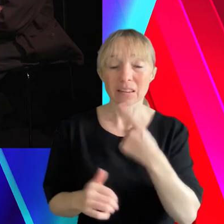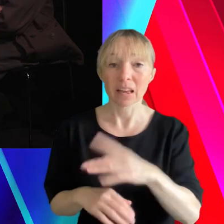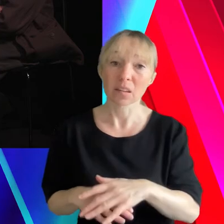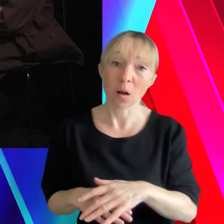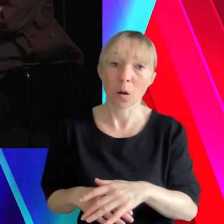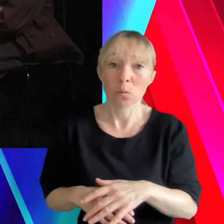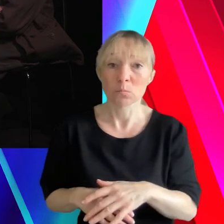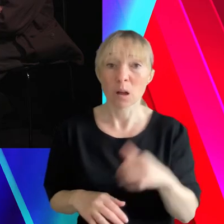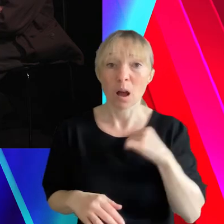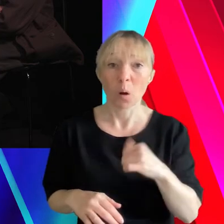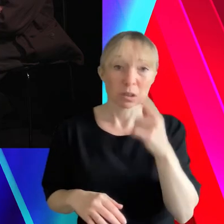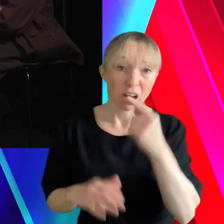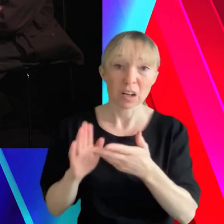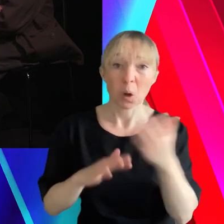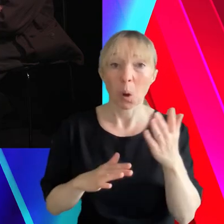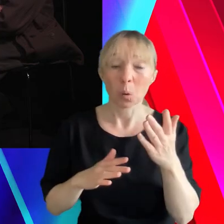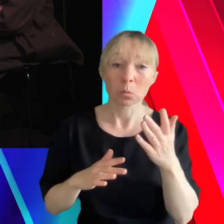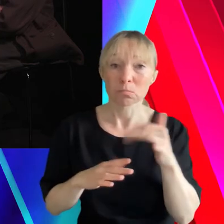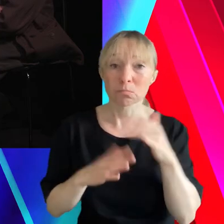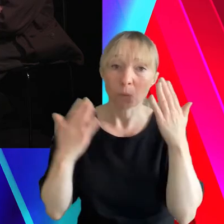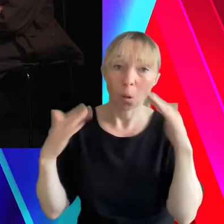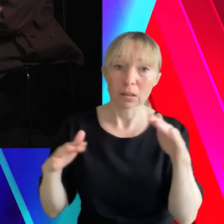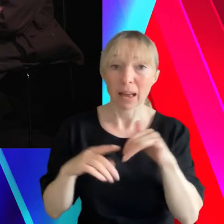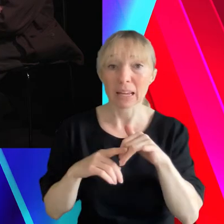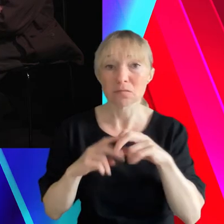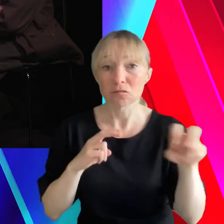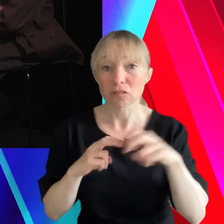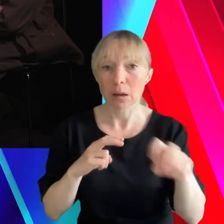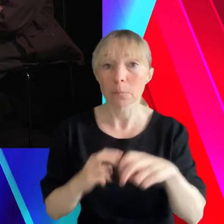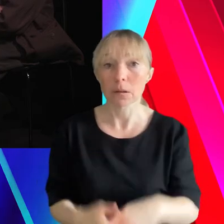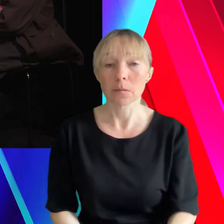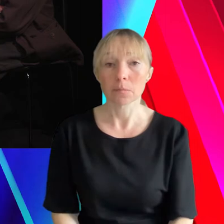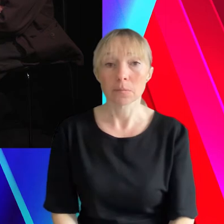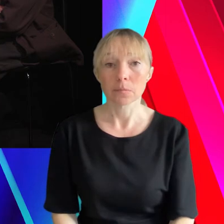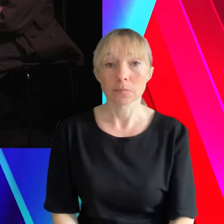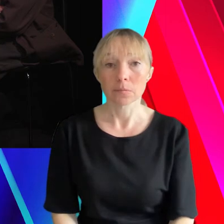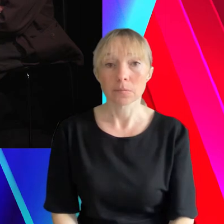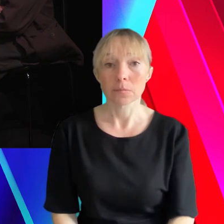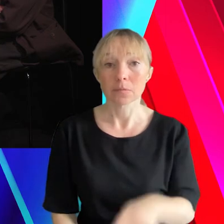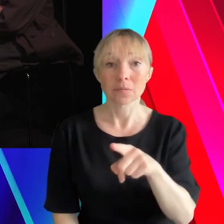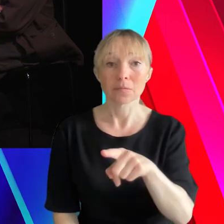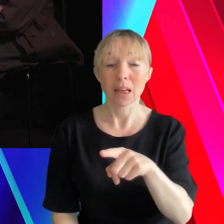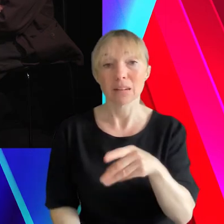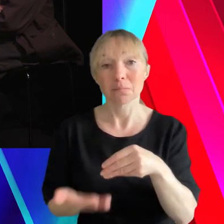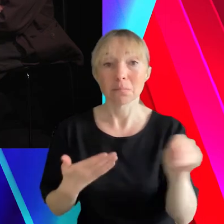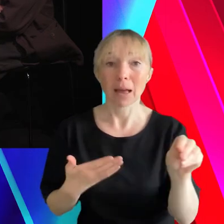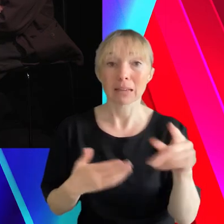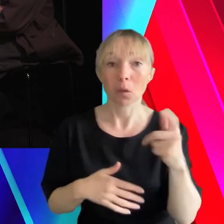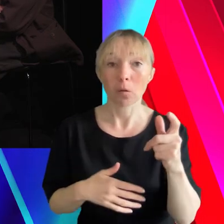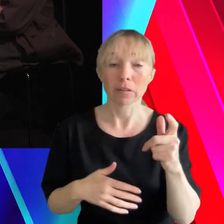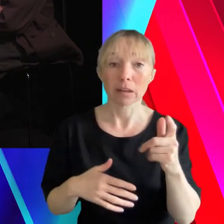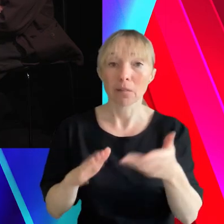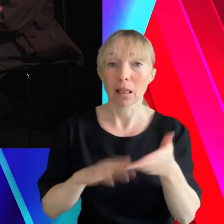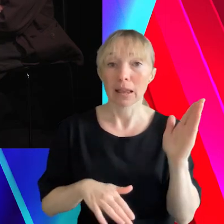I could go for a trip somewhere. بعد پول قهوه هم اون حساب میکنه و میره. And then he pays for the coffee and leaves.